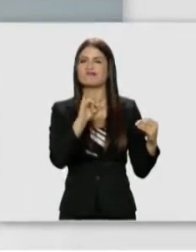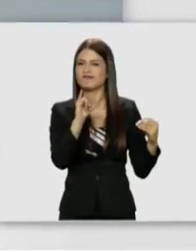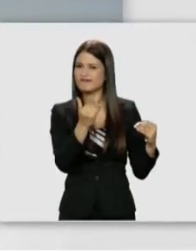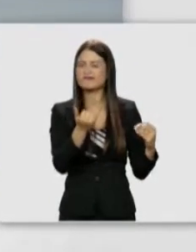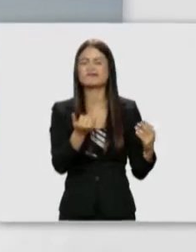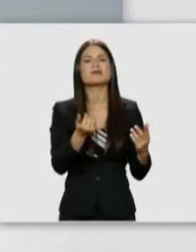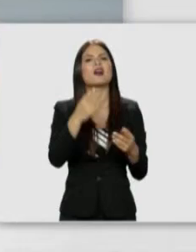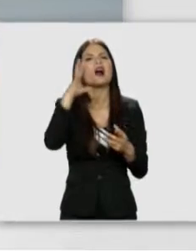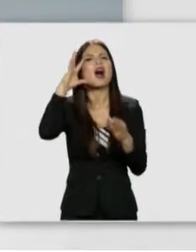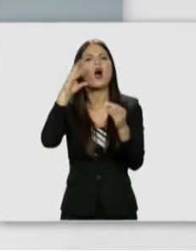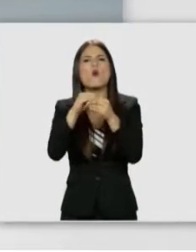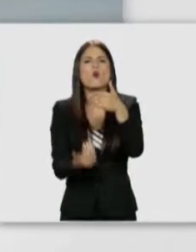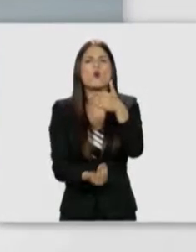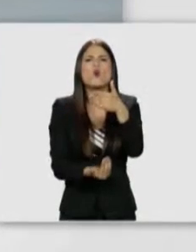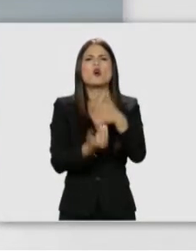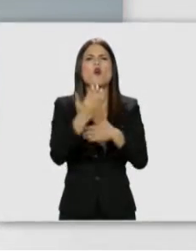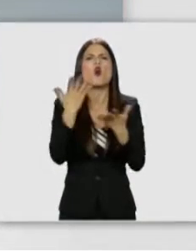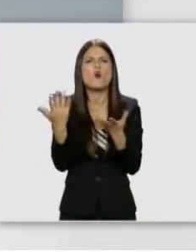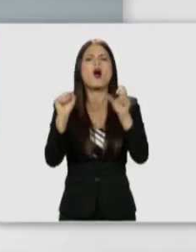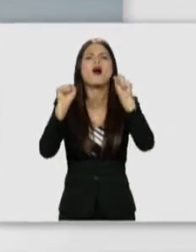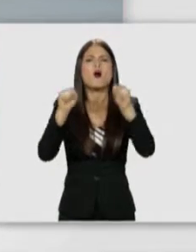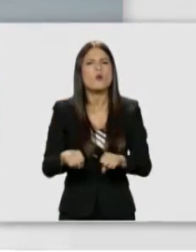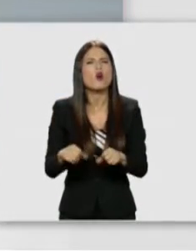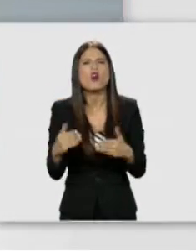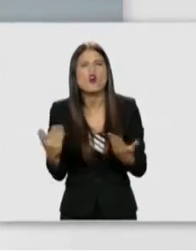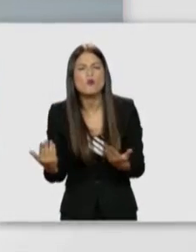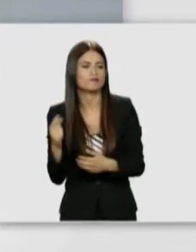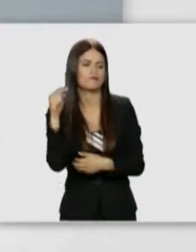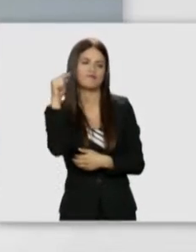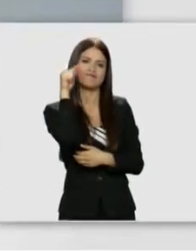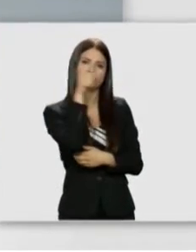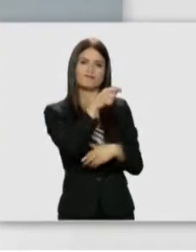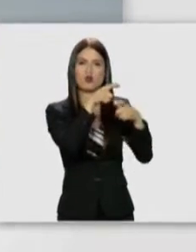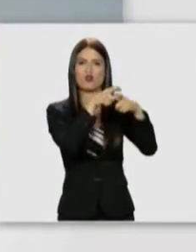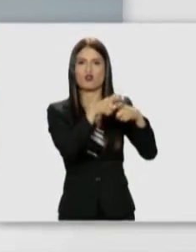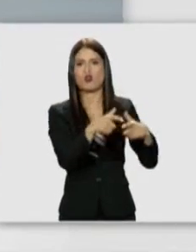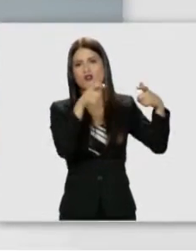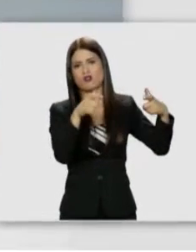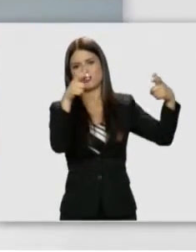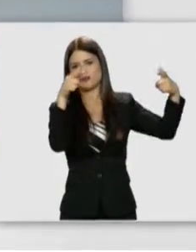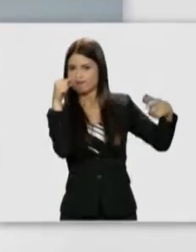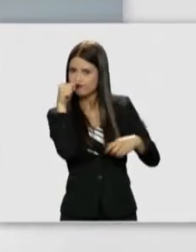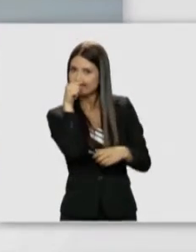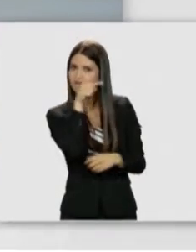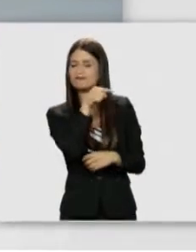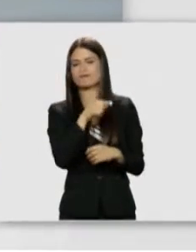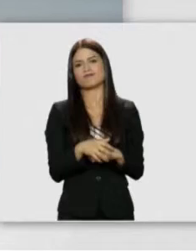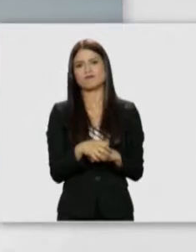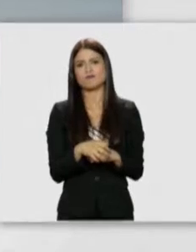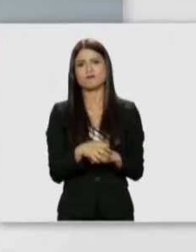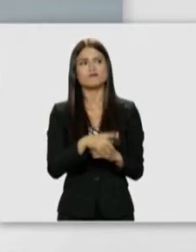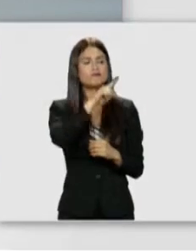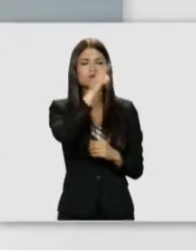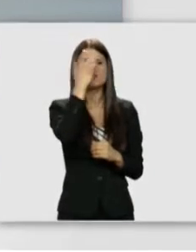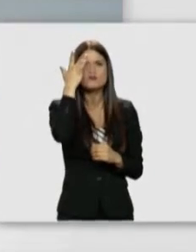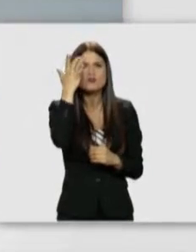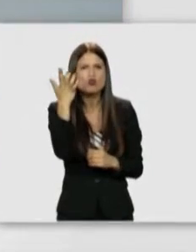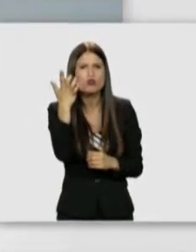ce nouvel accord est à travers le Congrès de la République, où de surcroît sont représentées toutes les visions, toutes les options politiques du pays.